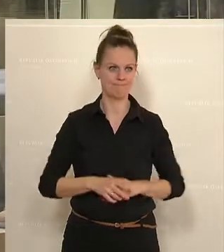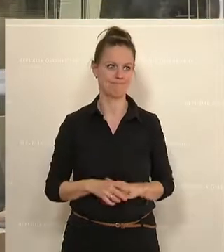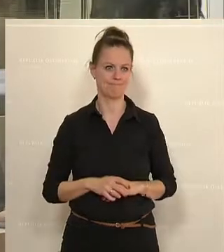Fakt, so alles andere ist ein